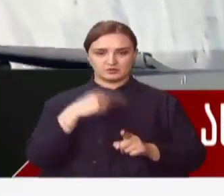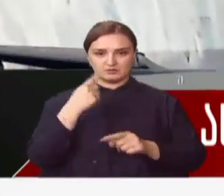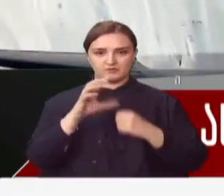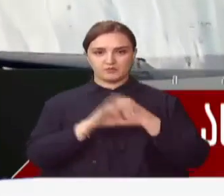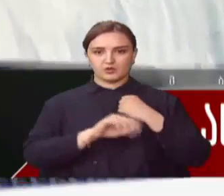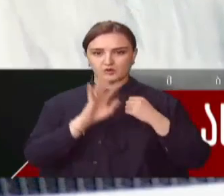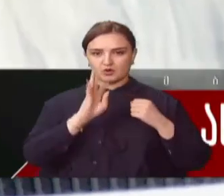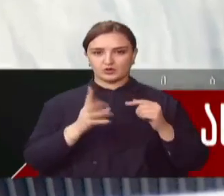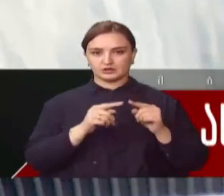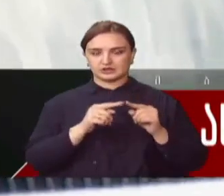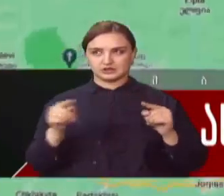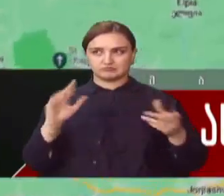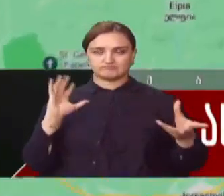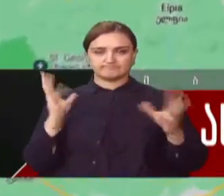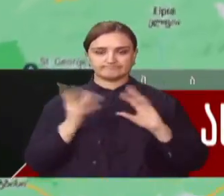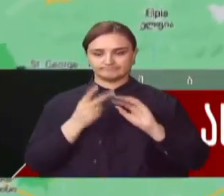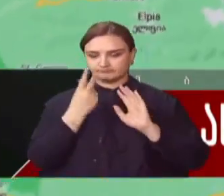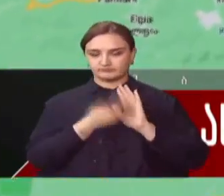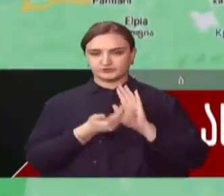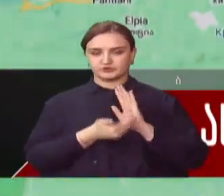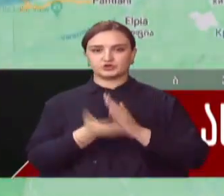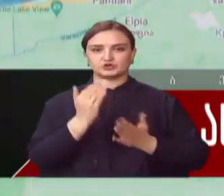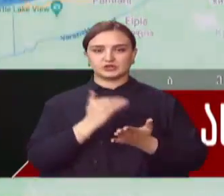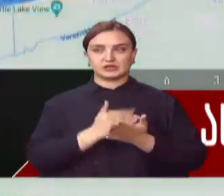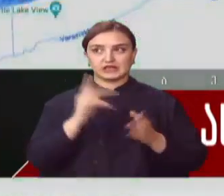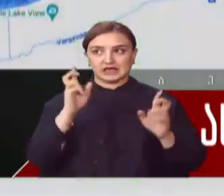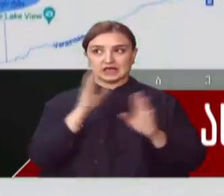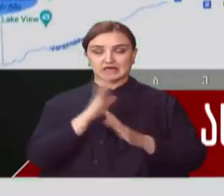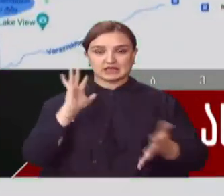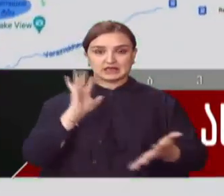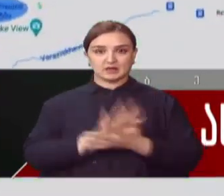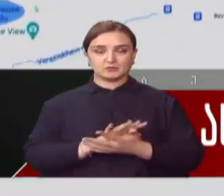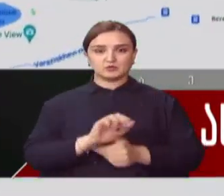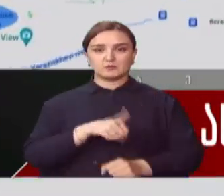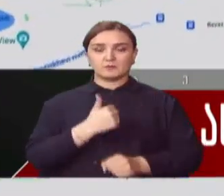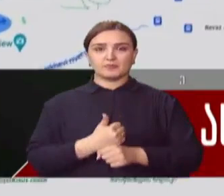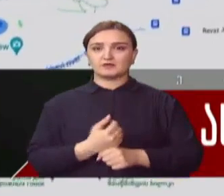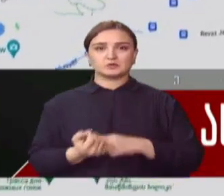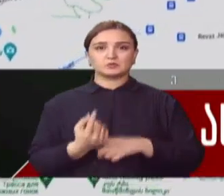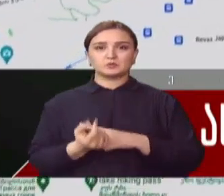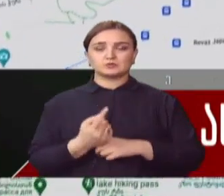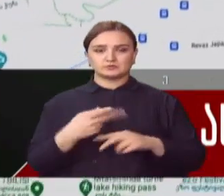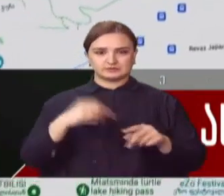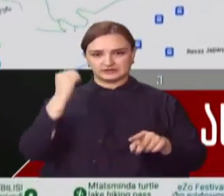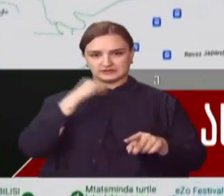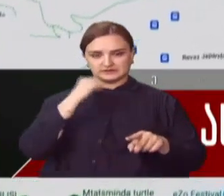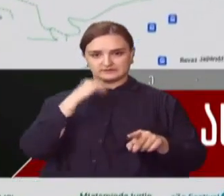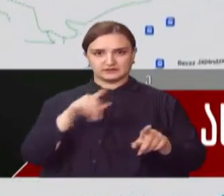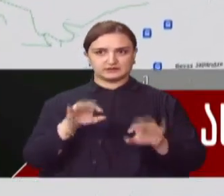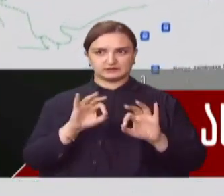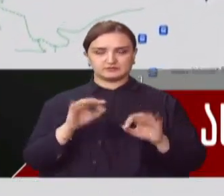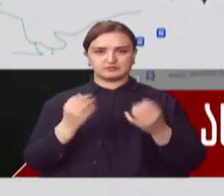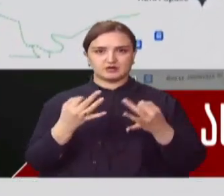4 წლის გაზომვის შედეგებმა აჩვენა, რომ აზოტის ორჟანგით ჰაერის დაბინძურების უმთავრესი წყარო სწორედ ეს მოძველებული და